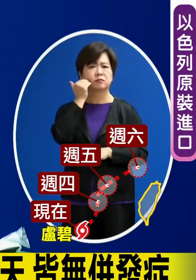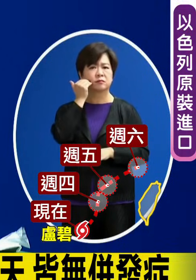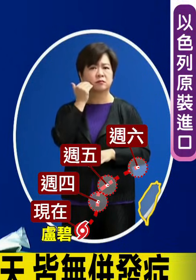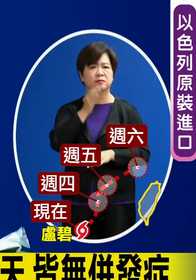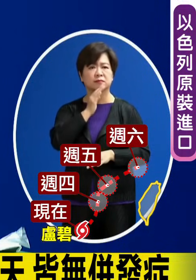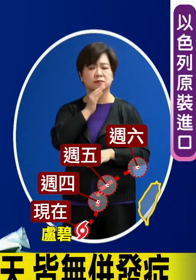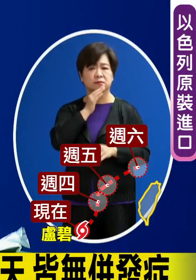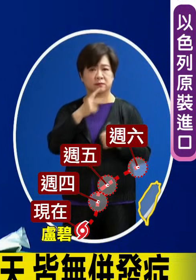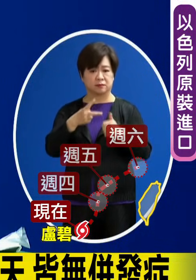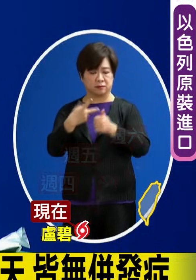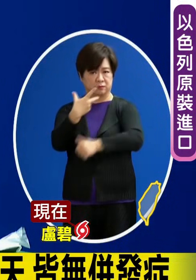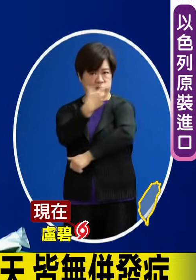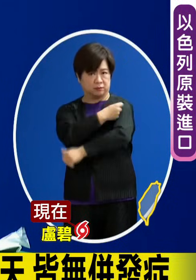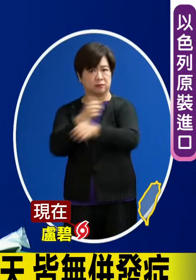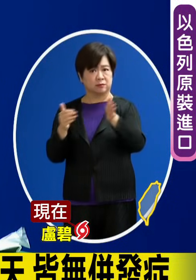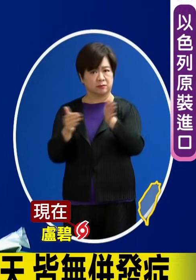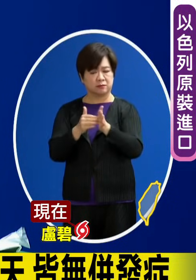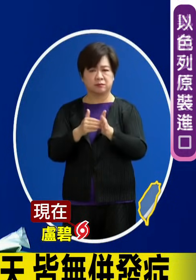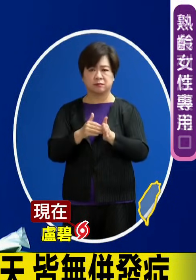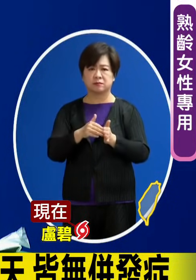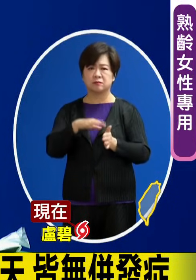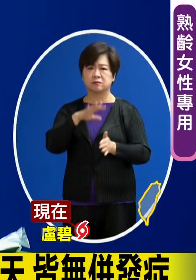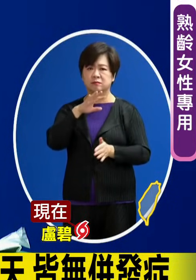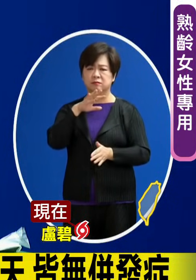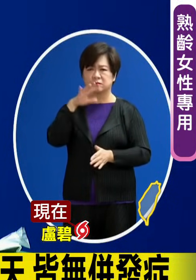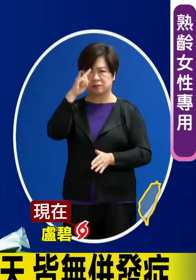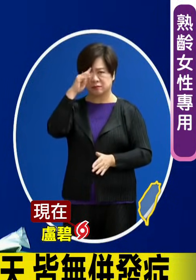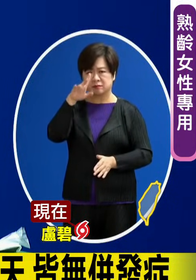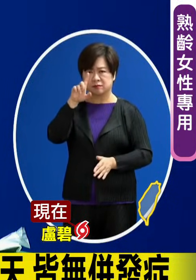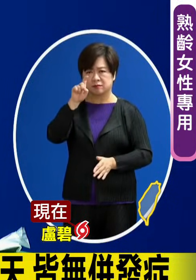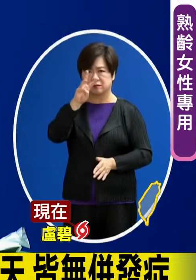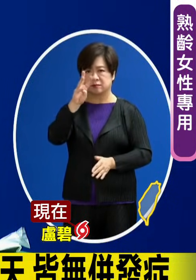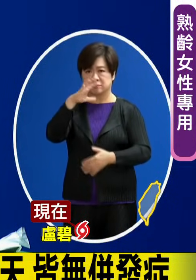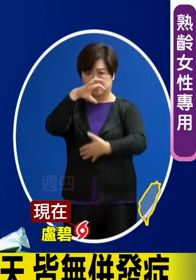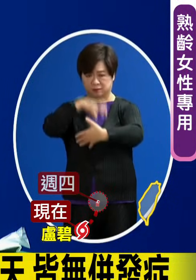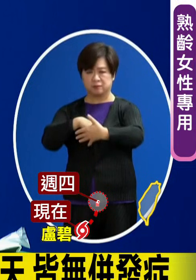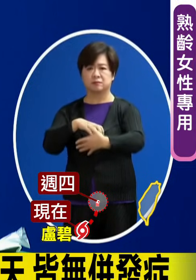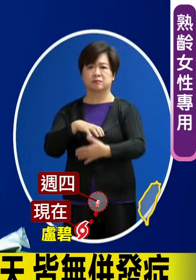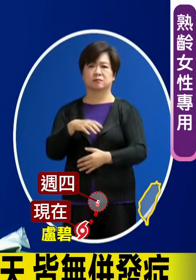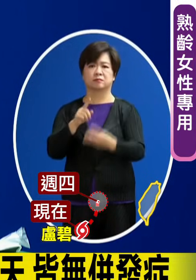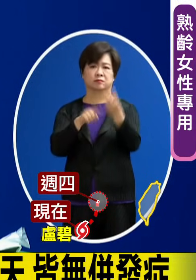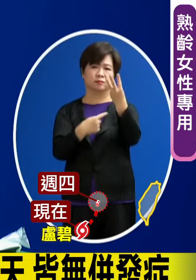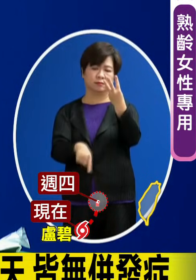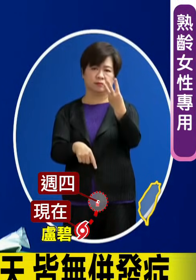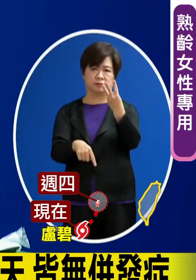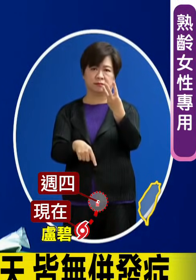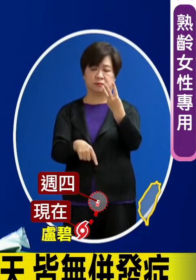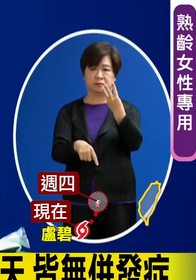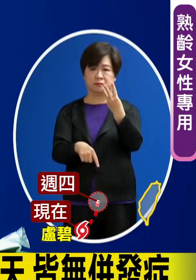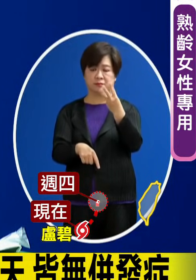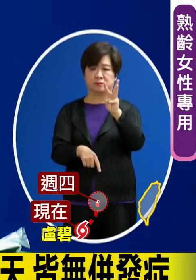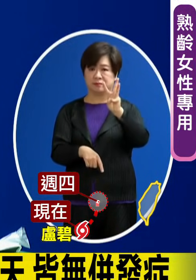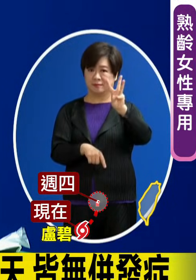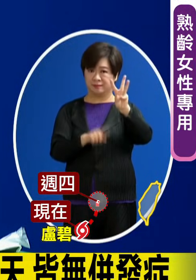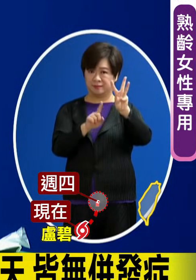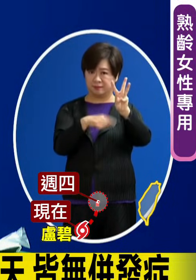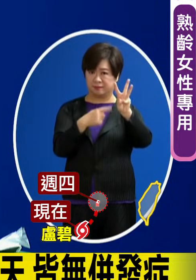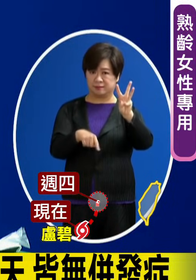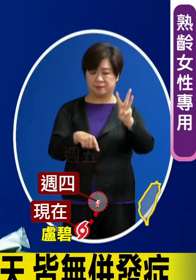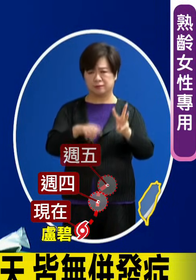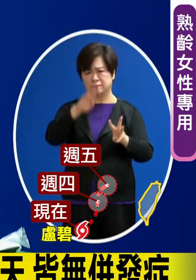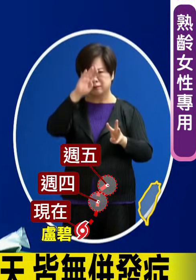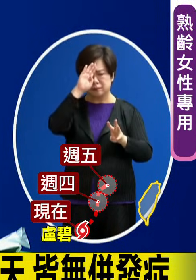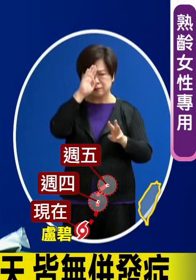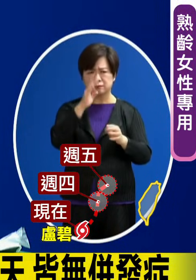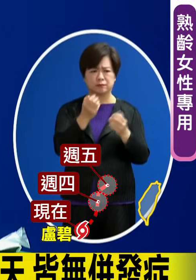以第二剂接种后0到13天的有3例啊，那这3例都是没有并发